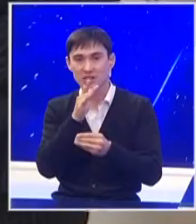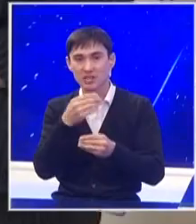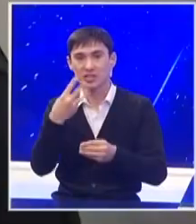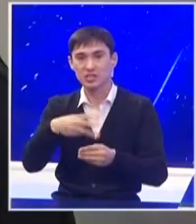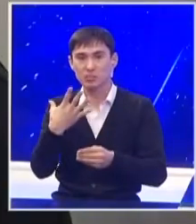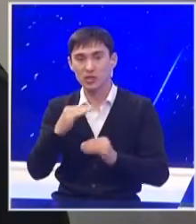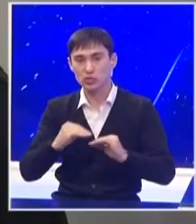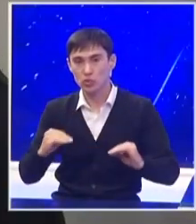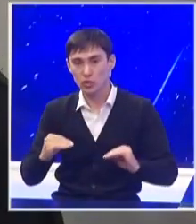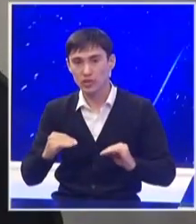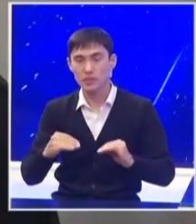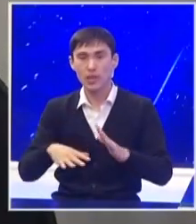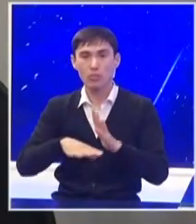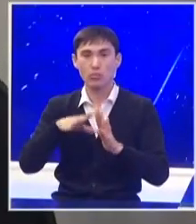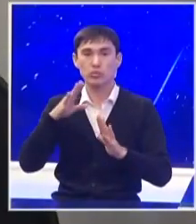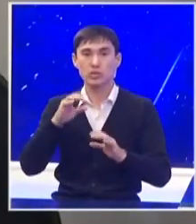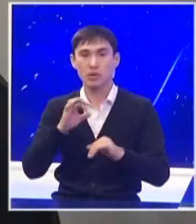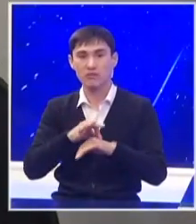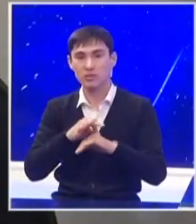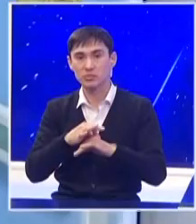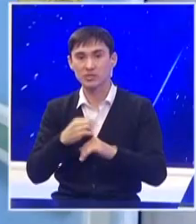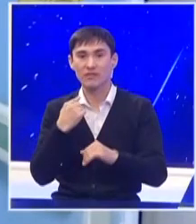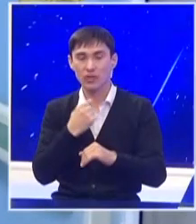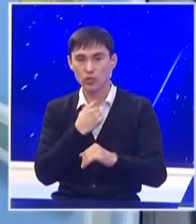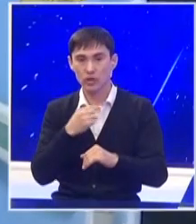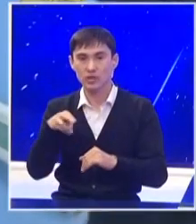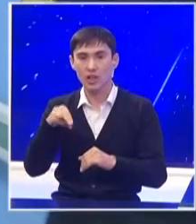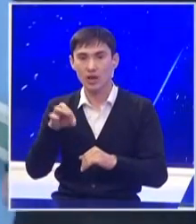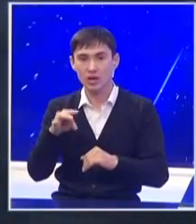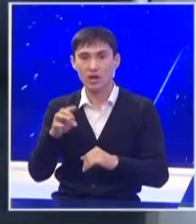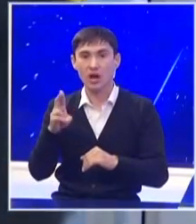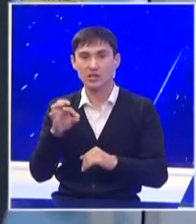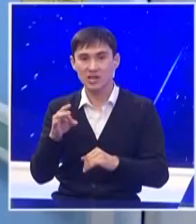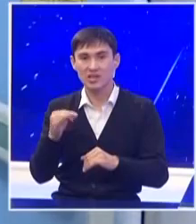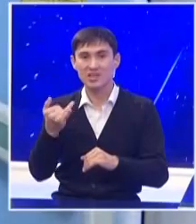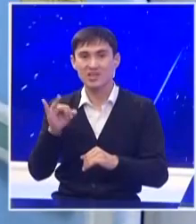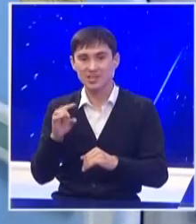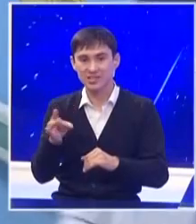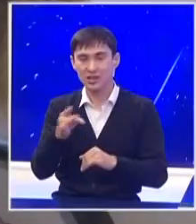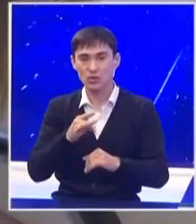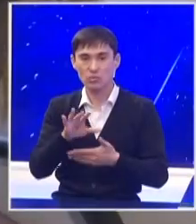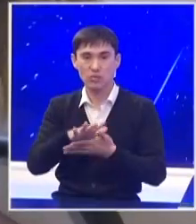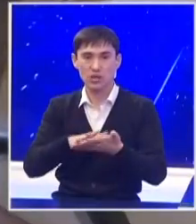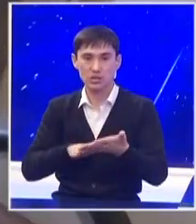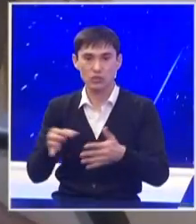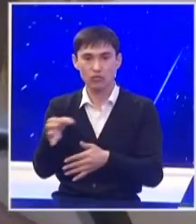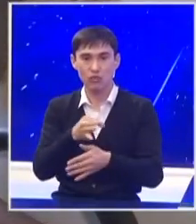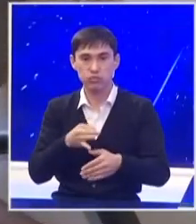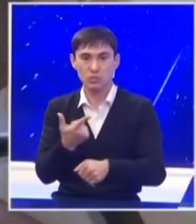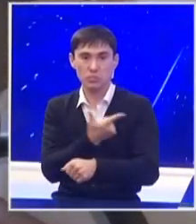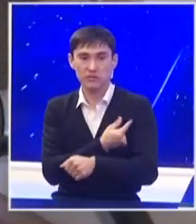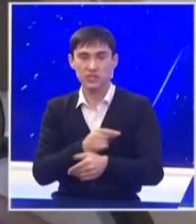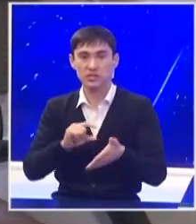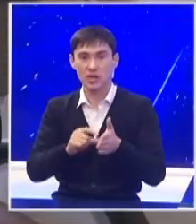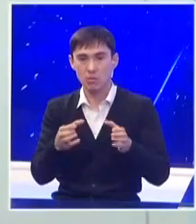школьники. Наибольший рост заболеваемости отмечается в Талдыкургане, Талгарском, Карасайском и Илийском районах. Продолжается в области и